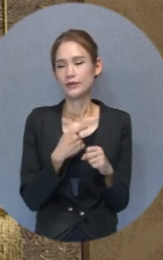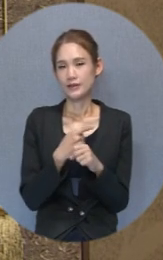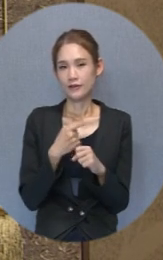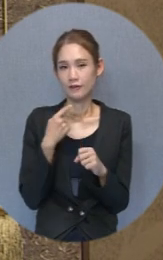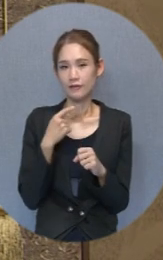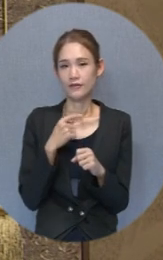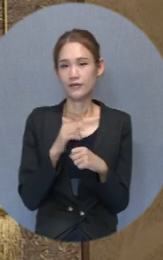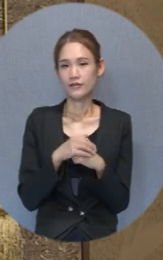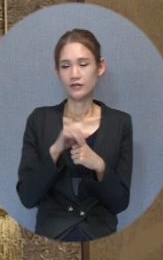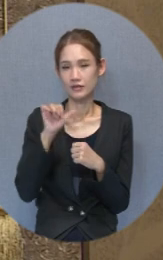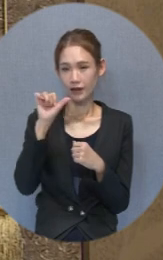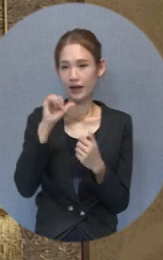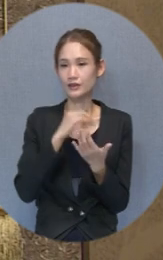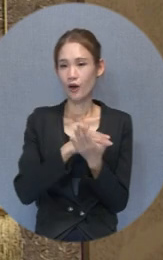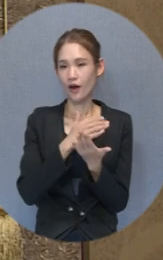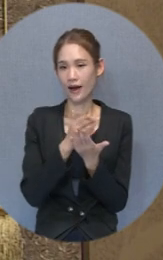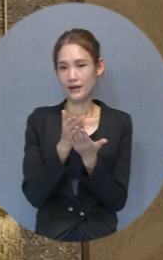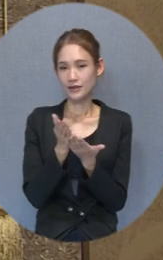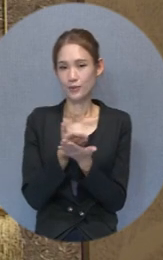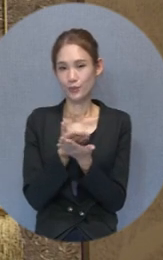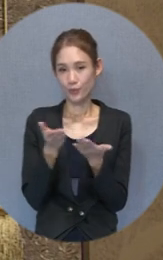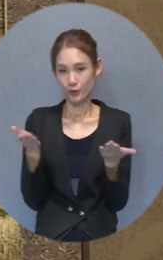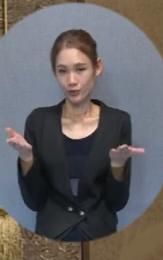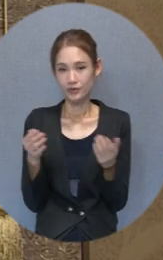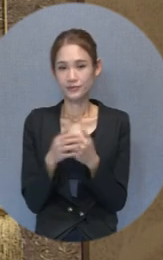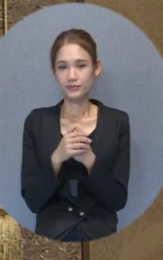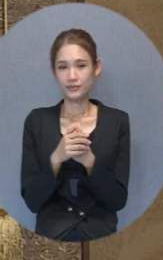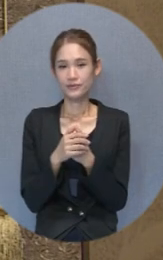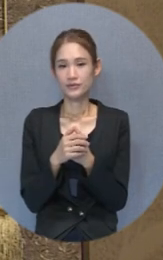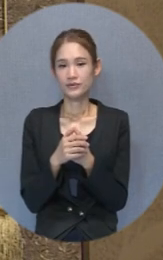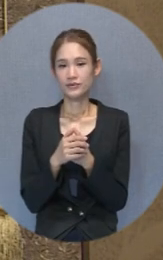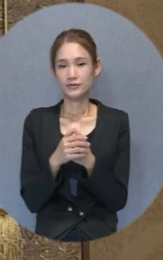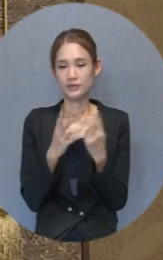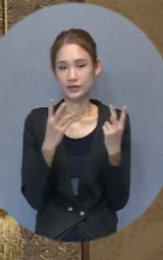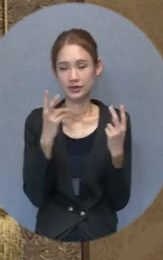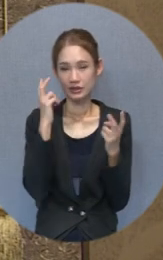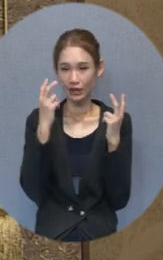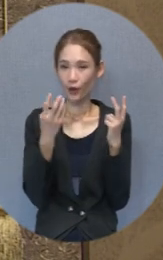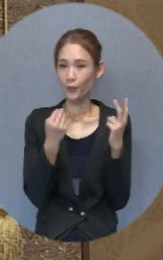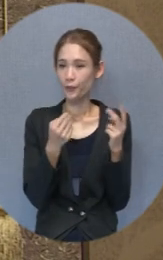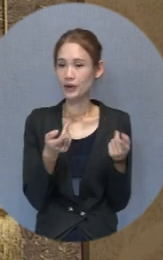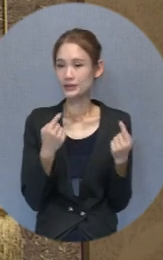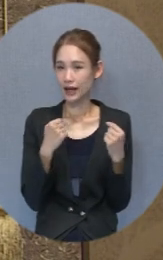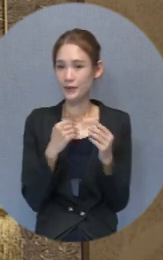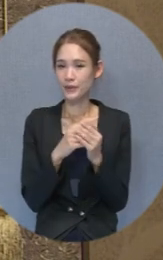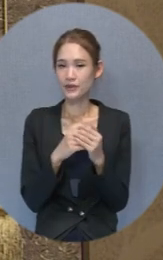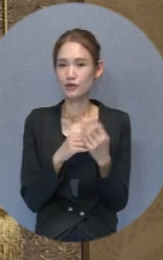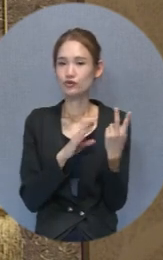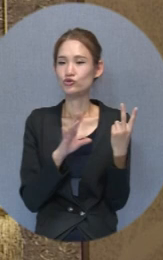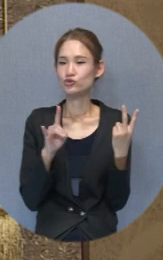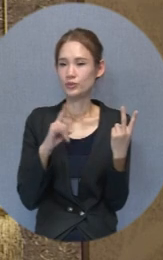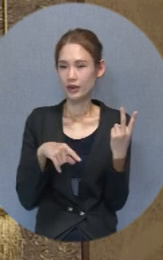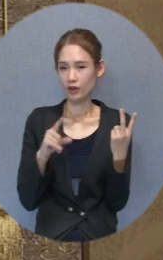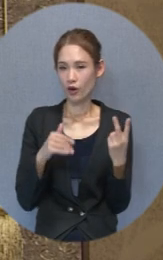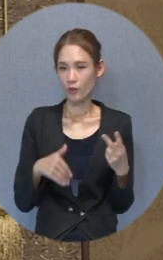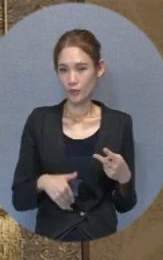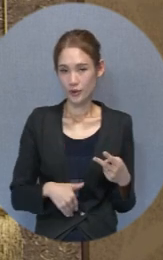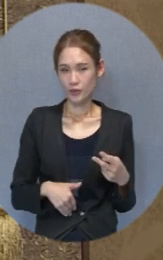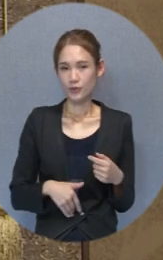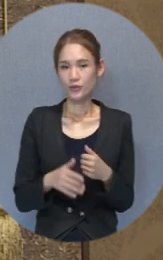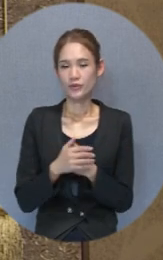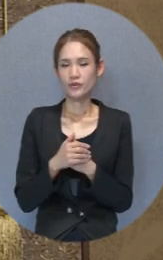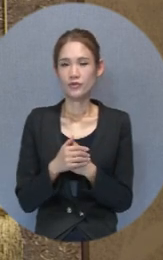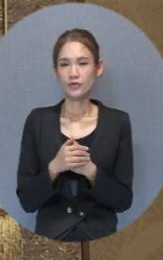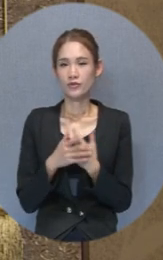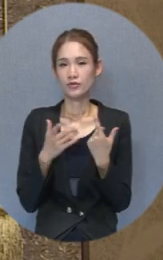작년에 5가지를 보급하는데 뭐 몇 기업이 참여를 했으면 지금 이제 그 2배 정도가 필요하게 되는 거죠. 네.